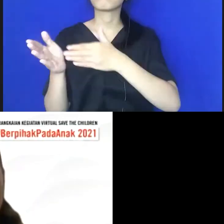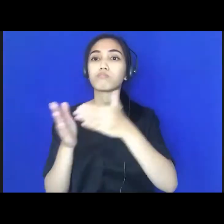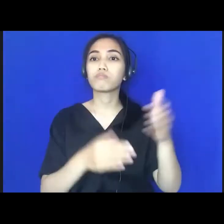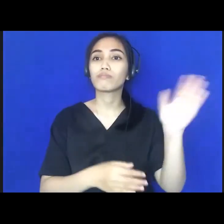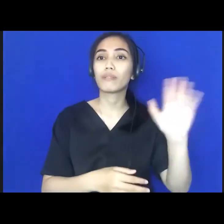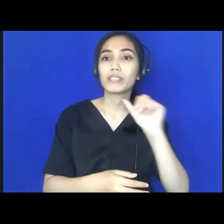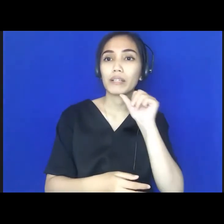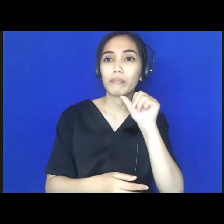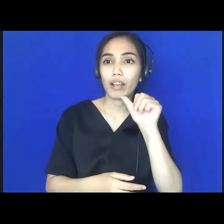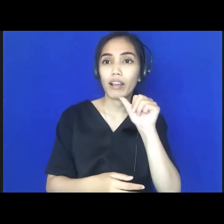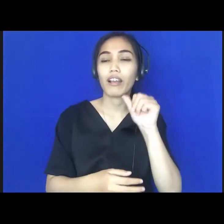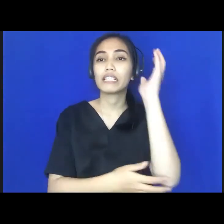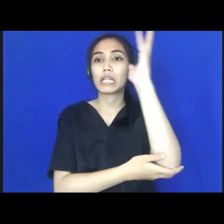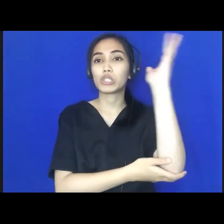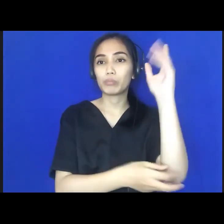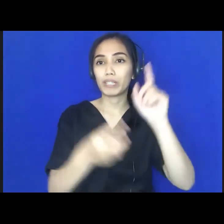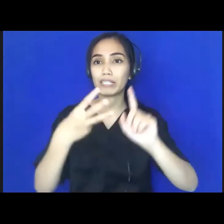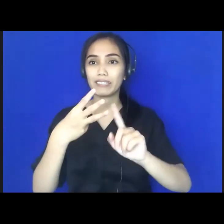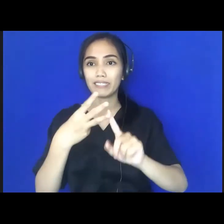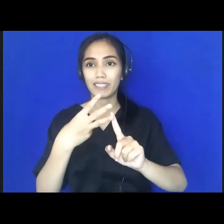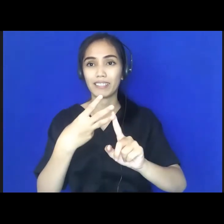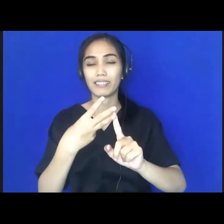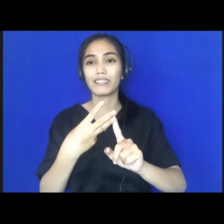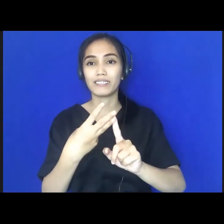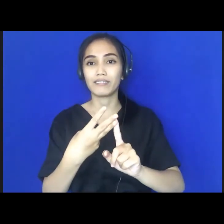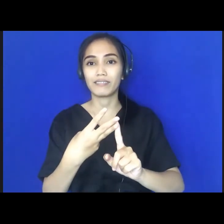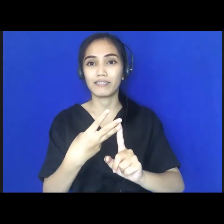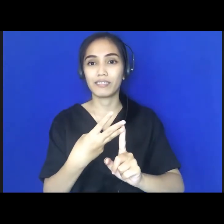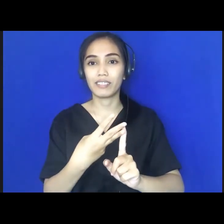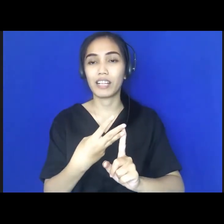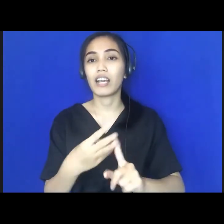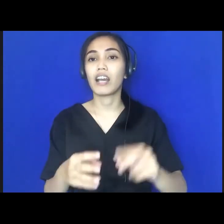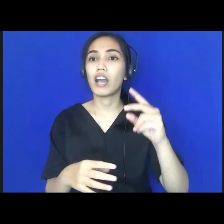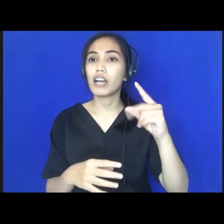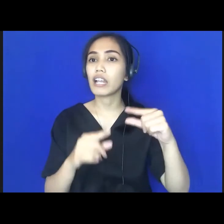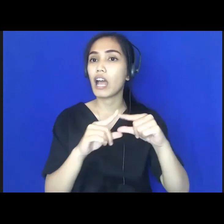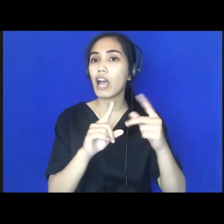menyapa narasumber kita yang ketiga. Ada Mas Rahmat Hidayat.